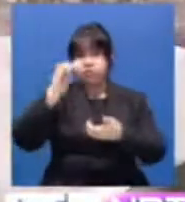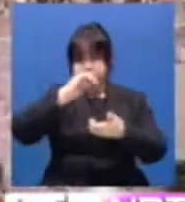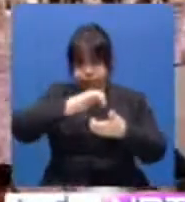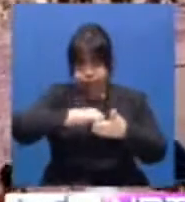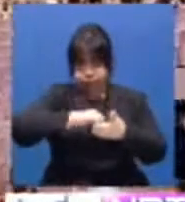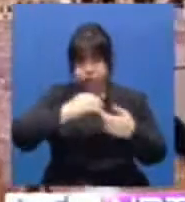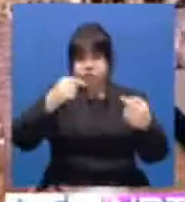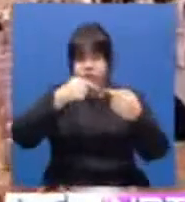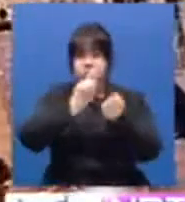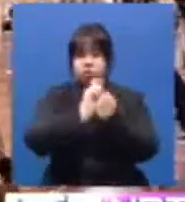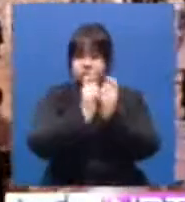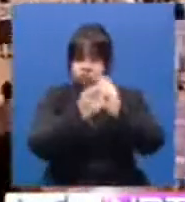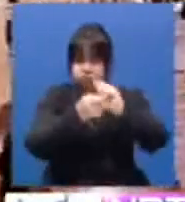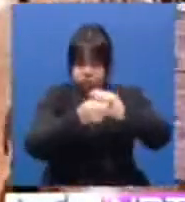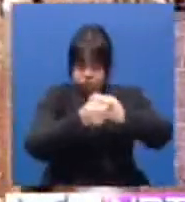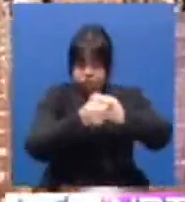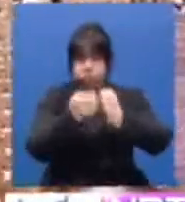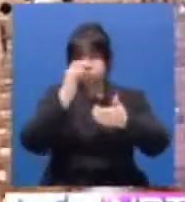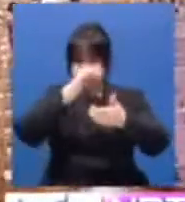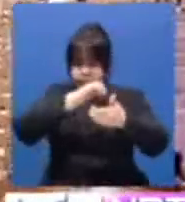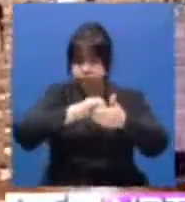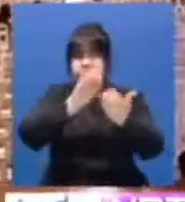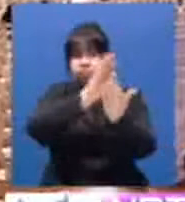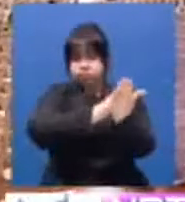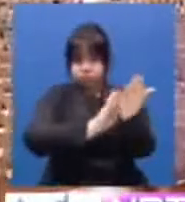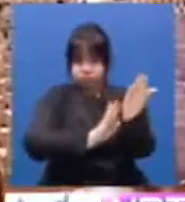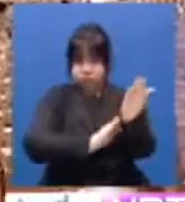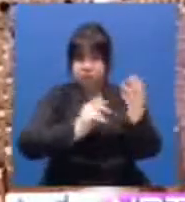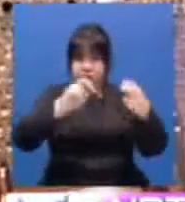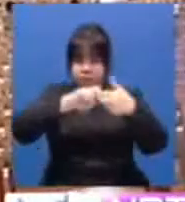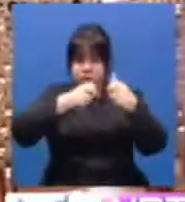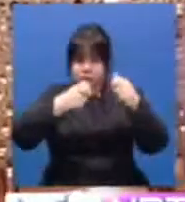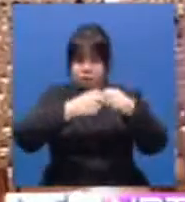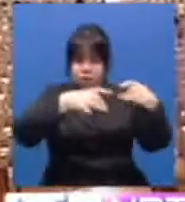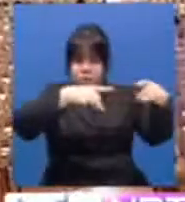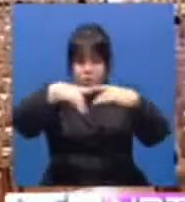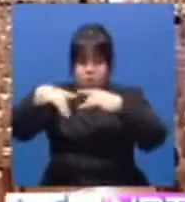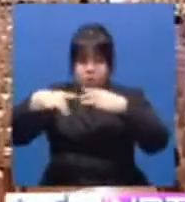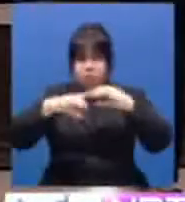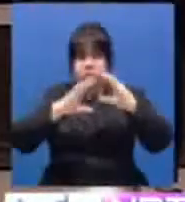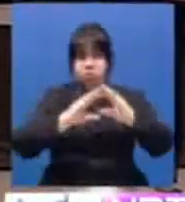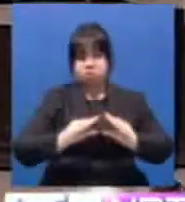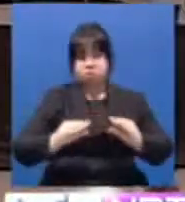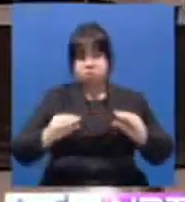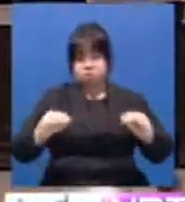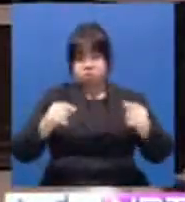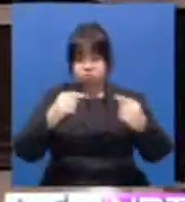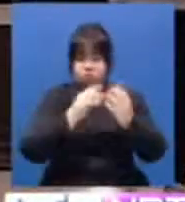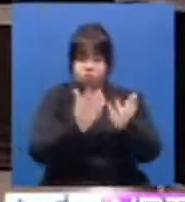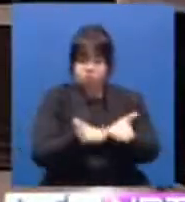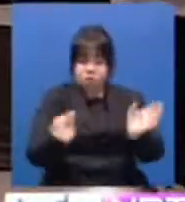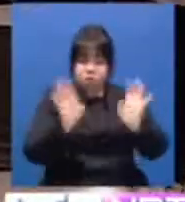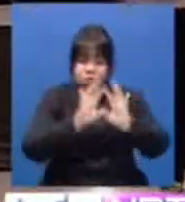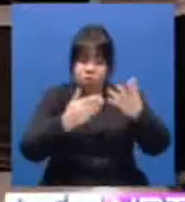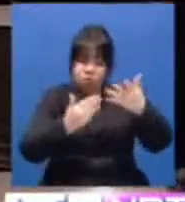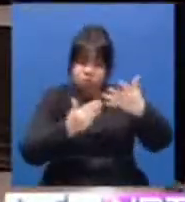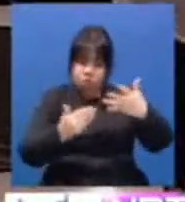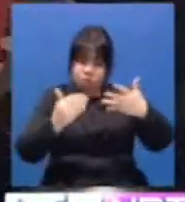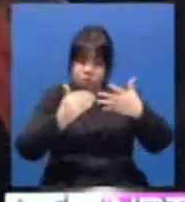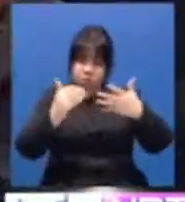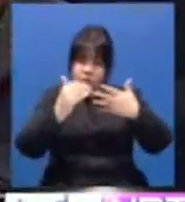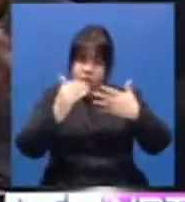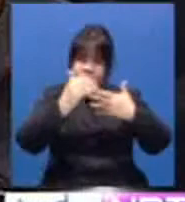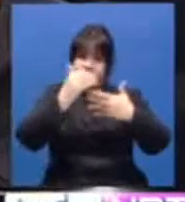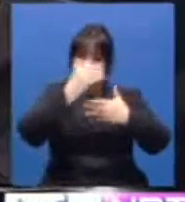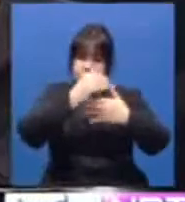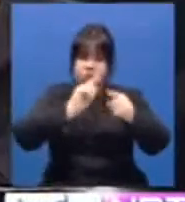รูปสร้างความปรองดองของคนในชาติลดความขัดแย้งตั้งแต่ระดับครอบครัวขึ้นไปจนถึงระดับชุมชนและประเทศ